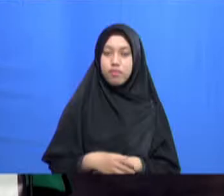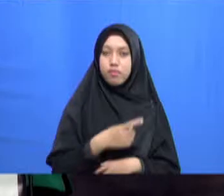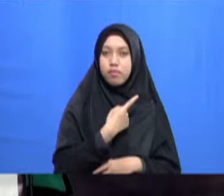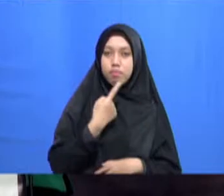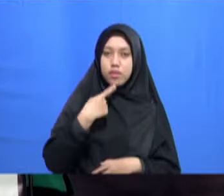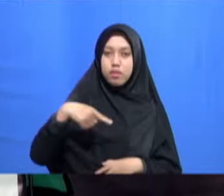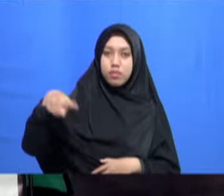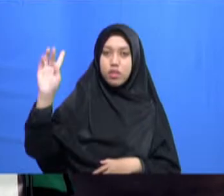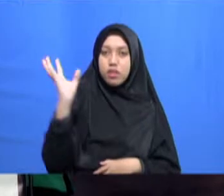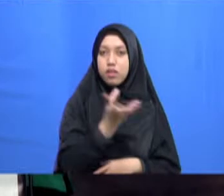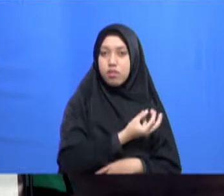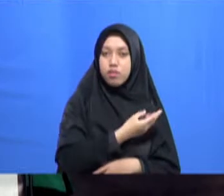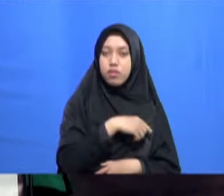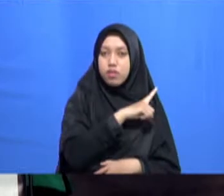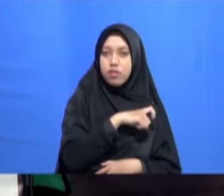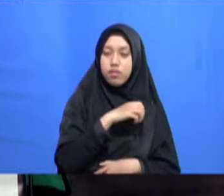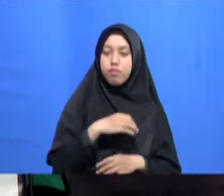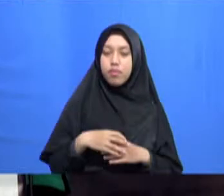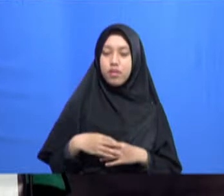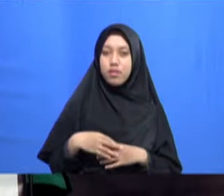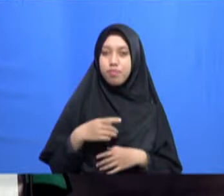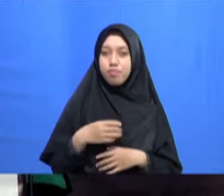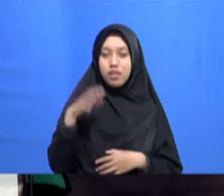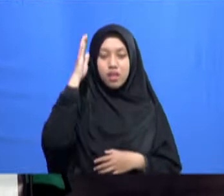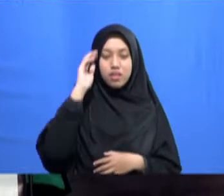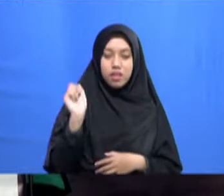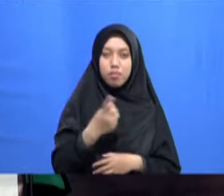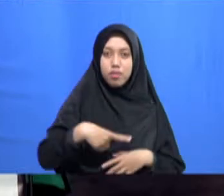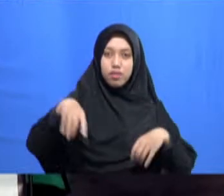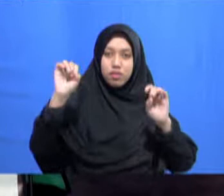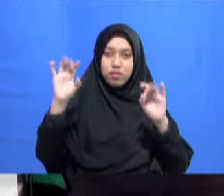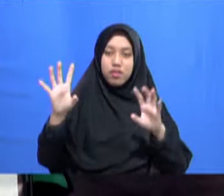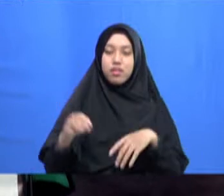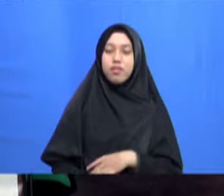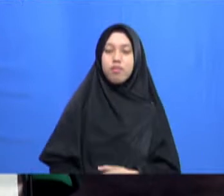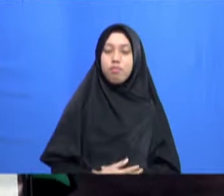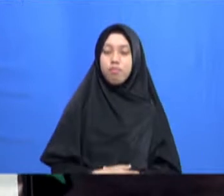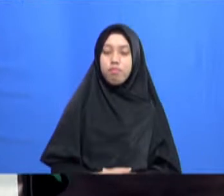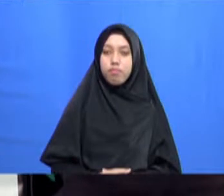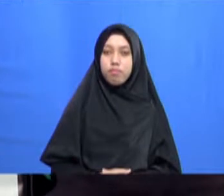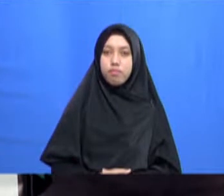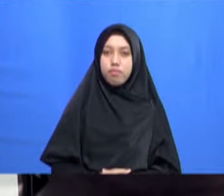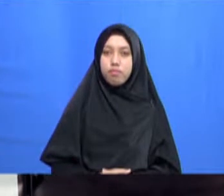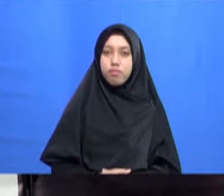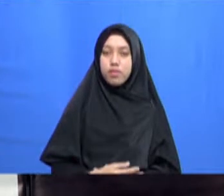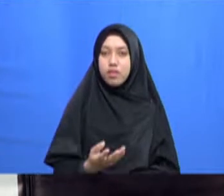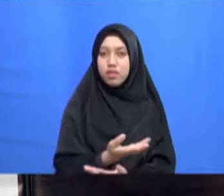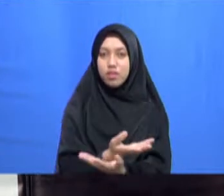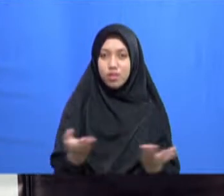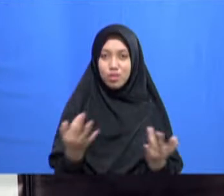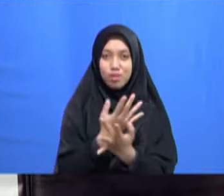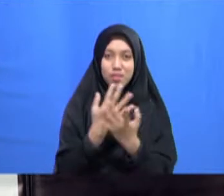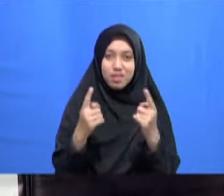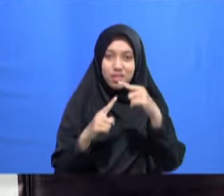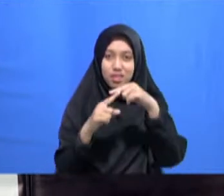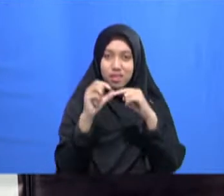Bismillahirrahmanirrahim. Assalamualaikum warahmatullahi wabarakatuh. Waalaikumsalam warahmatullahi wabarakatuh. Para seluruh masyarakat Tojo Una-Una yang